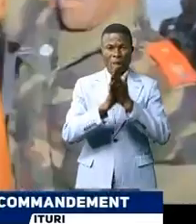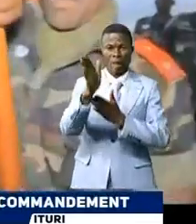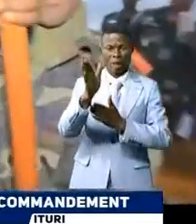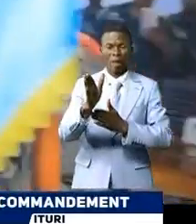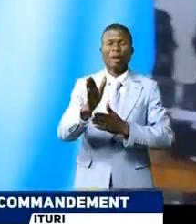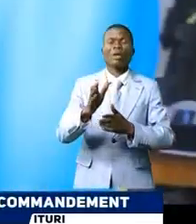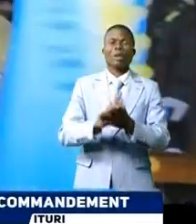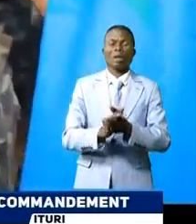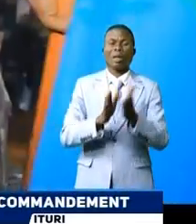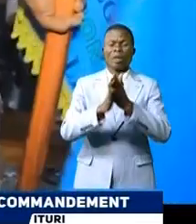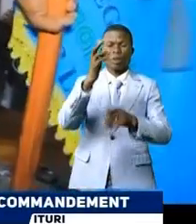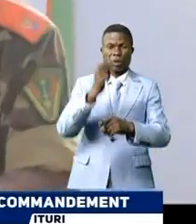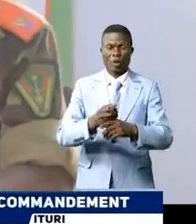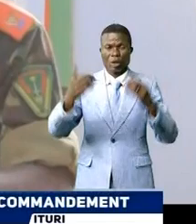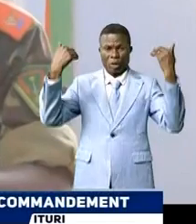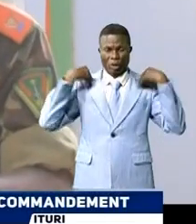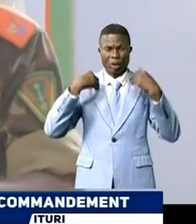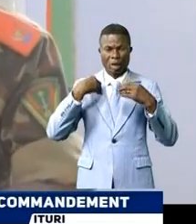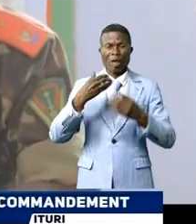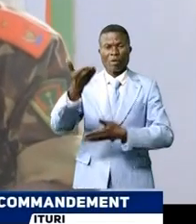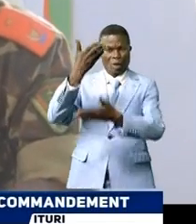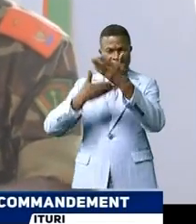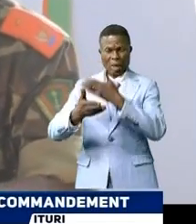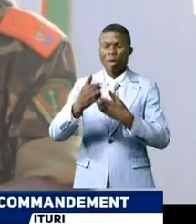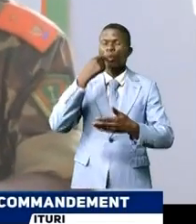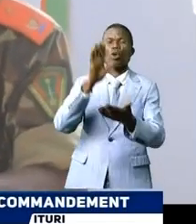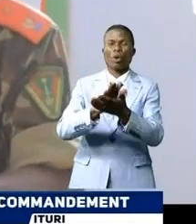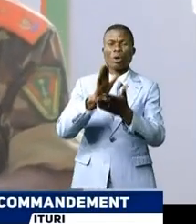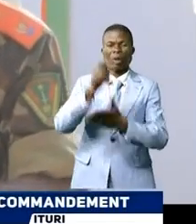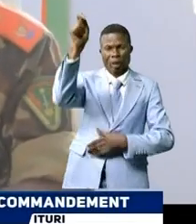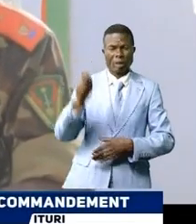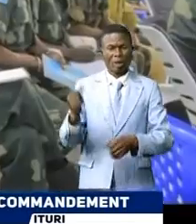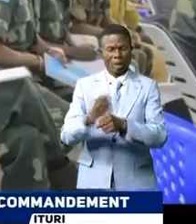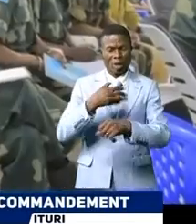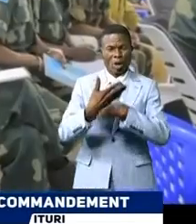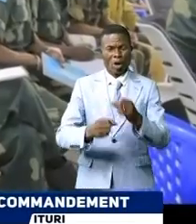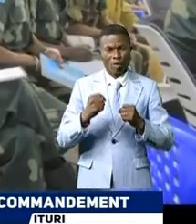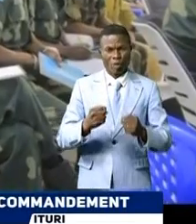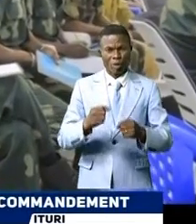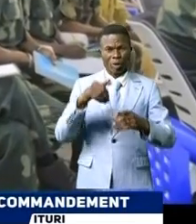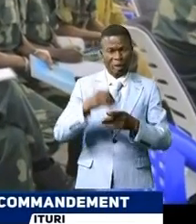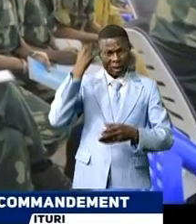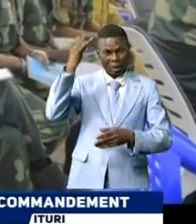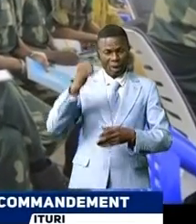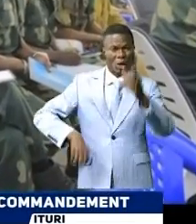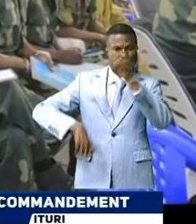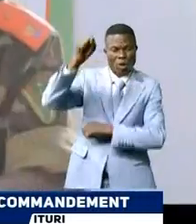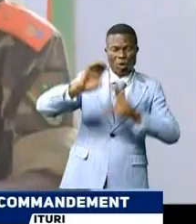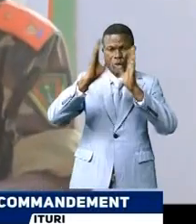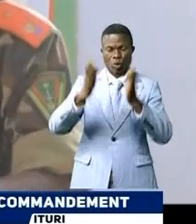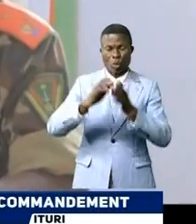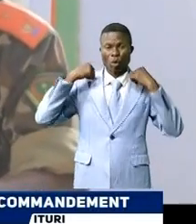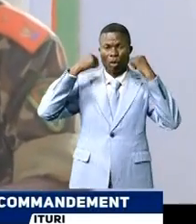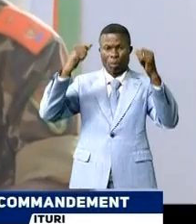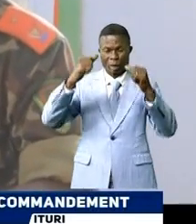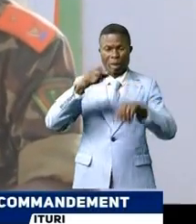avril. Occasion pour le commandant sortant de remercier ses compagnons d'armes pour le travail abattu dans le cadre de la traque des groupes armés en